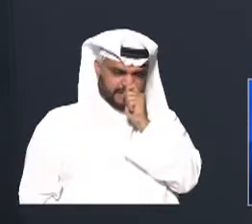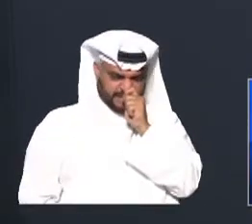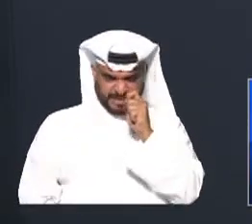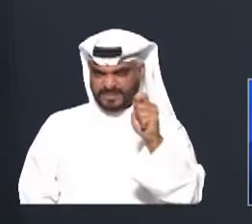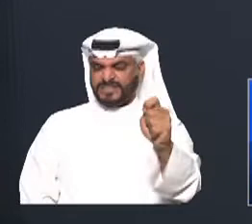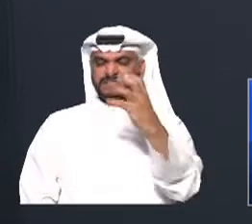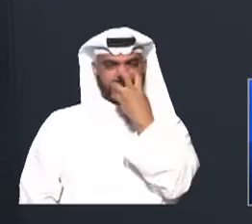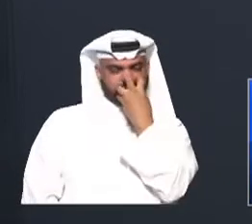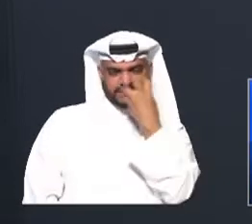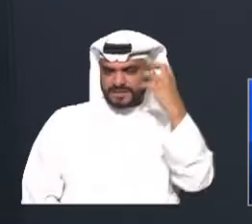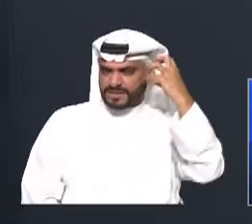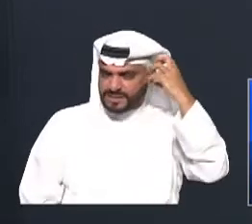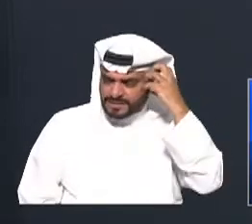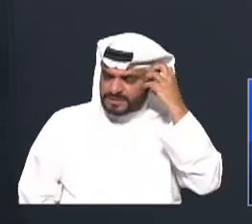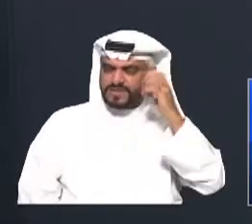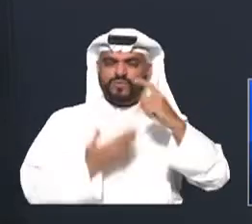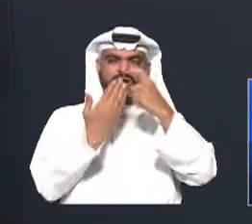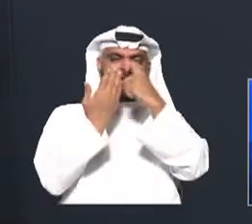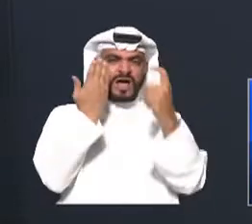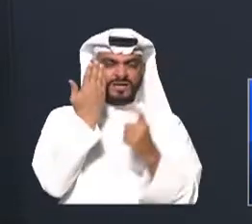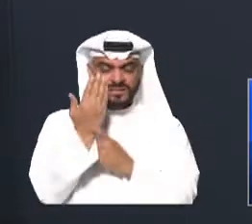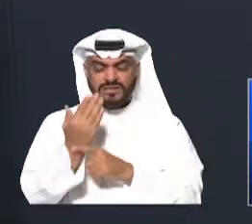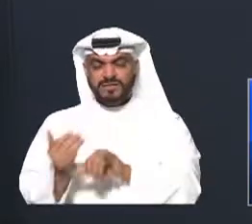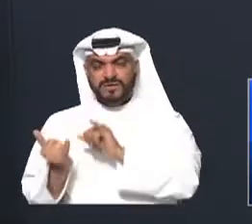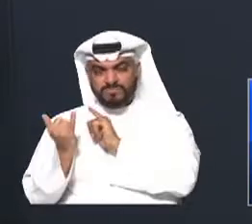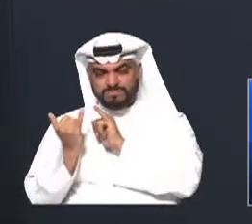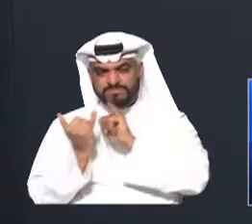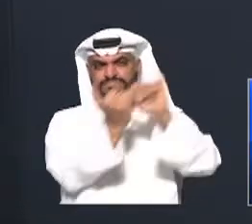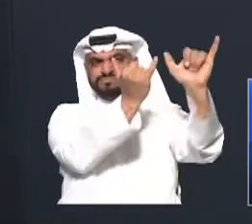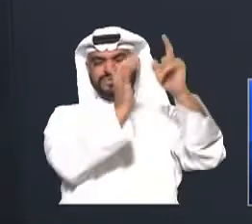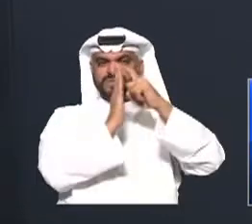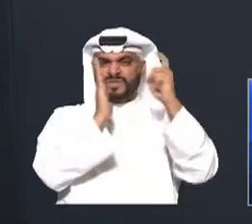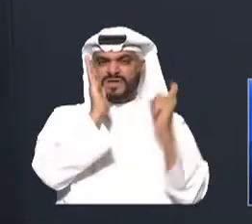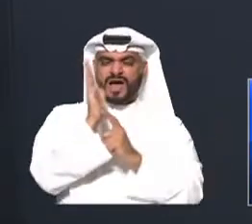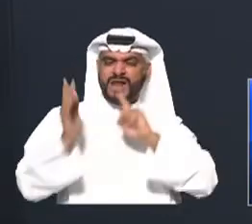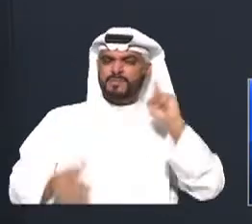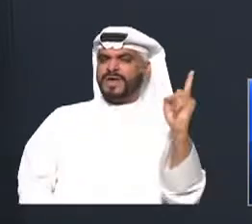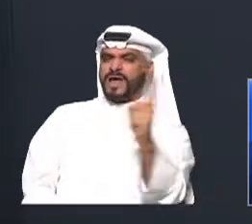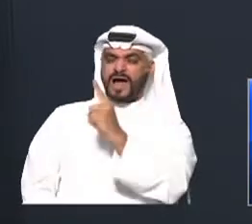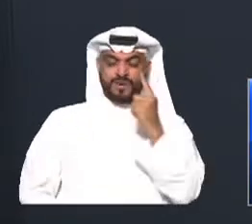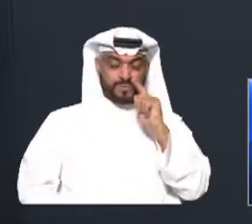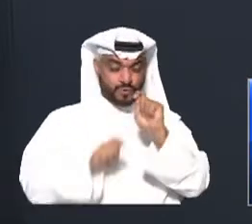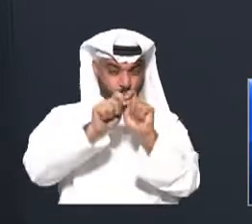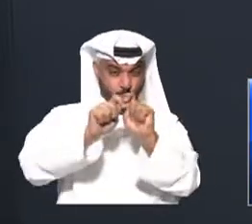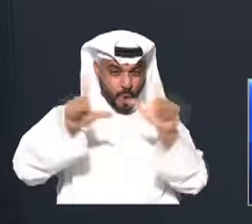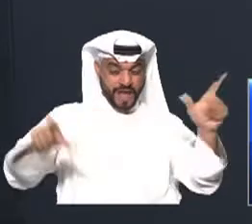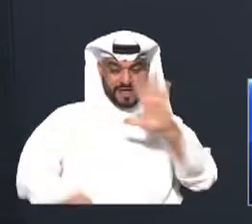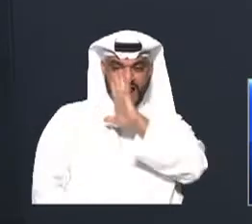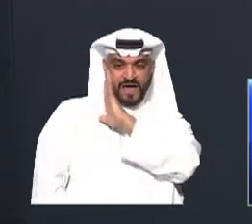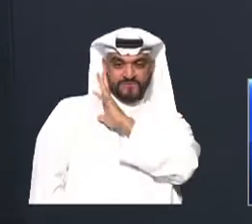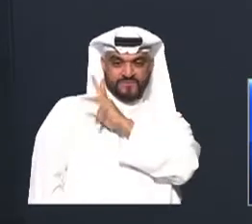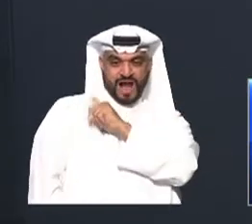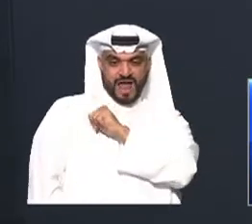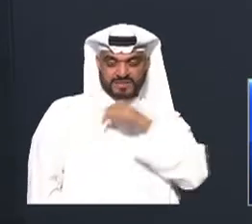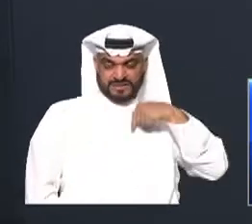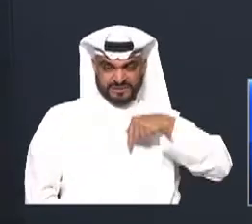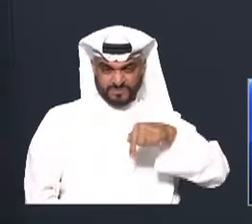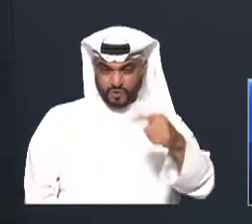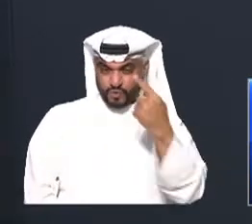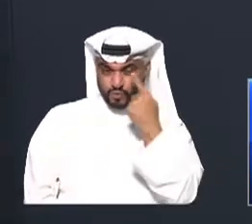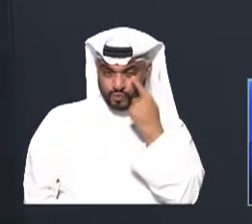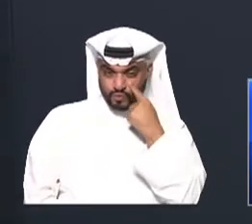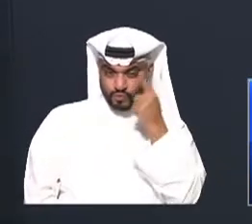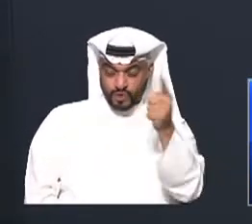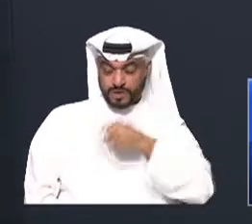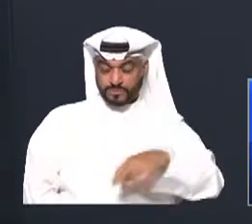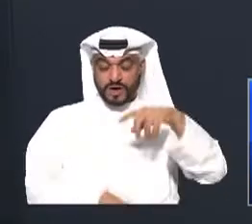لكل المواثيق الدولية، كما أنه ليس جديدا ولا غريبا ما يقوم به الفلسطيني بشكل عام